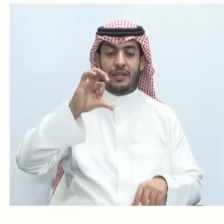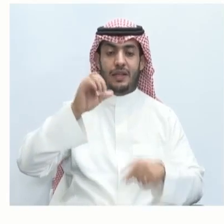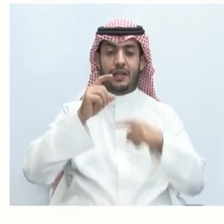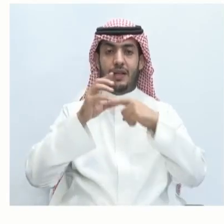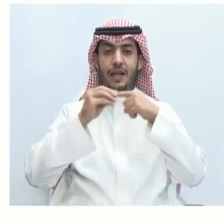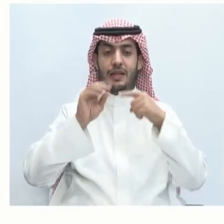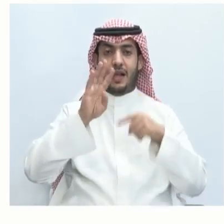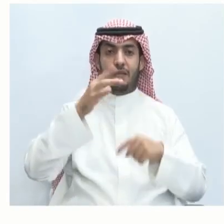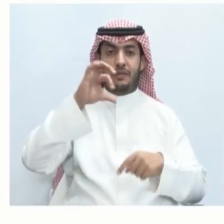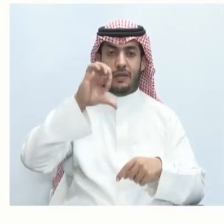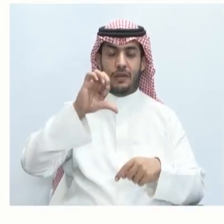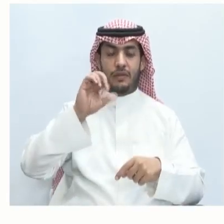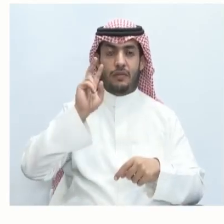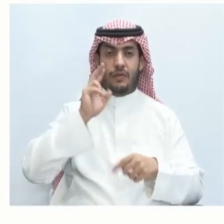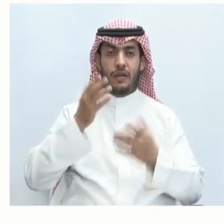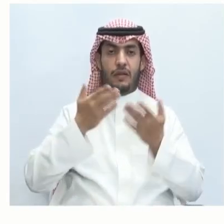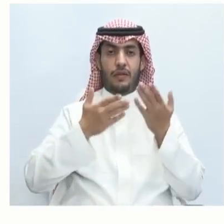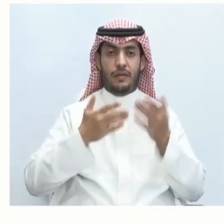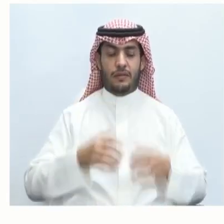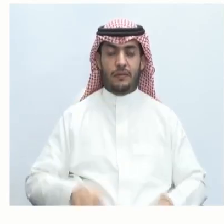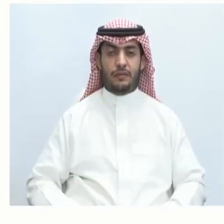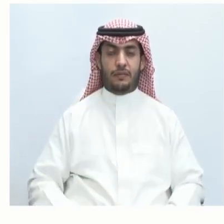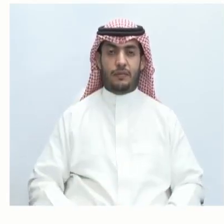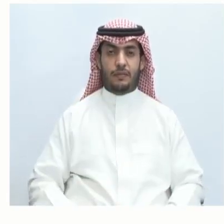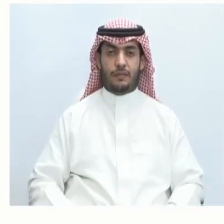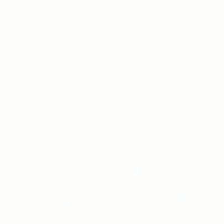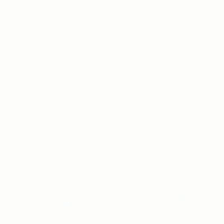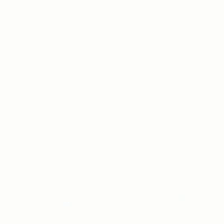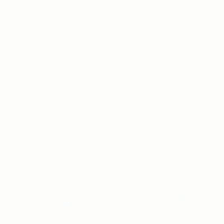تسعه مطروحا منها اربعه الى تسعه وتفضلوا يا مبدعين